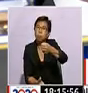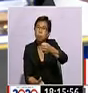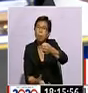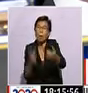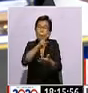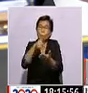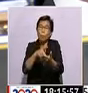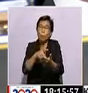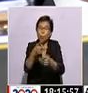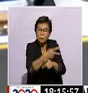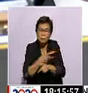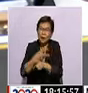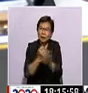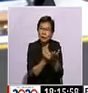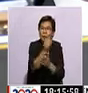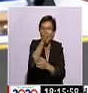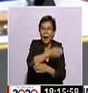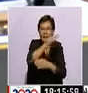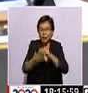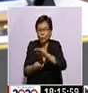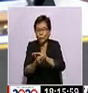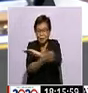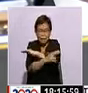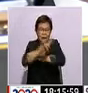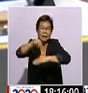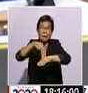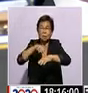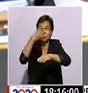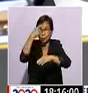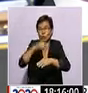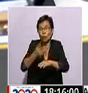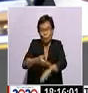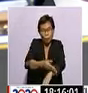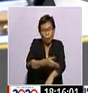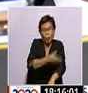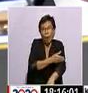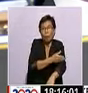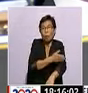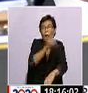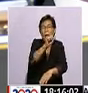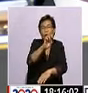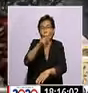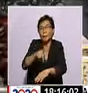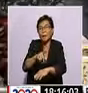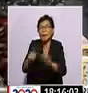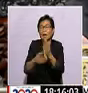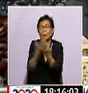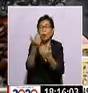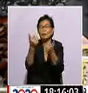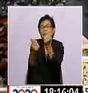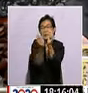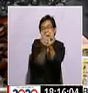kepada Pusat Governance Integrity dan Anti Rasuah Nasional bagi menambah baik prosedur dan kemudahan tahanan,